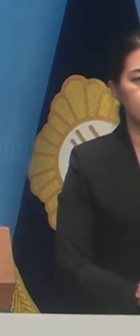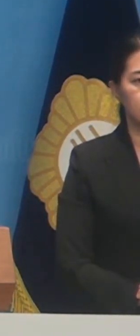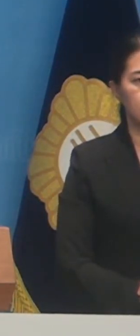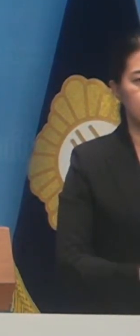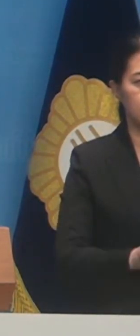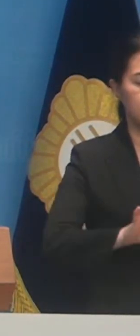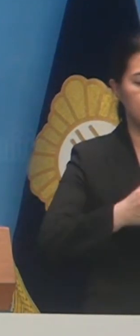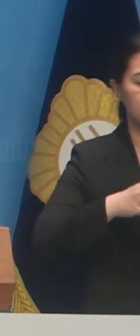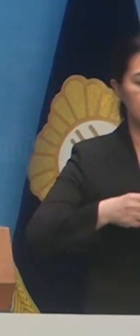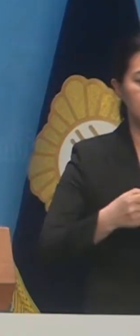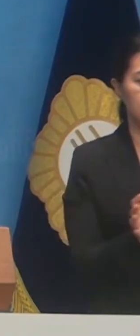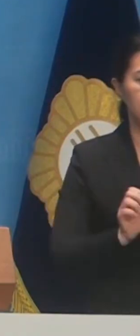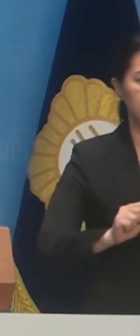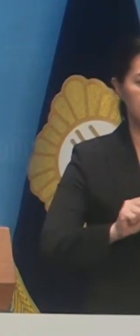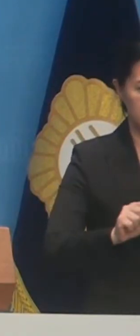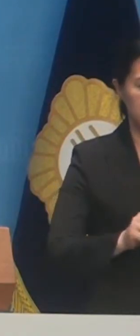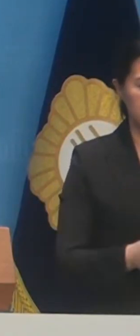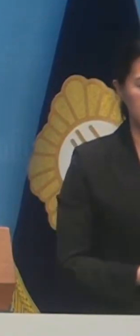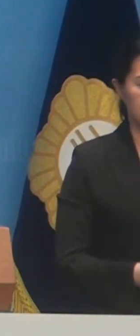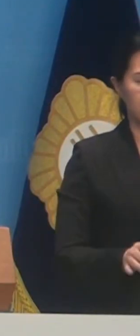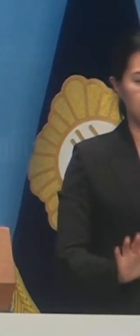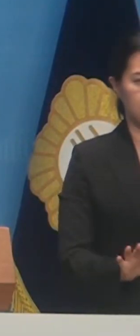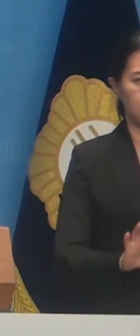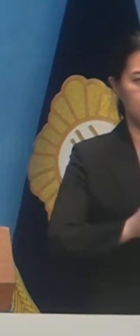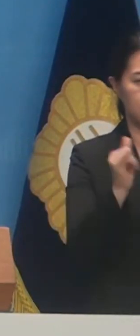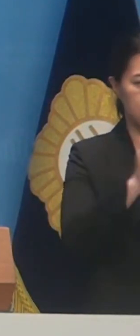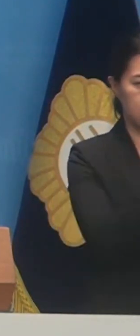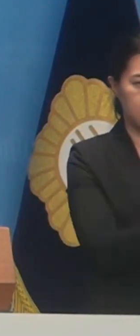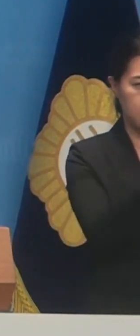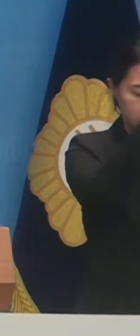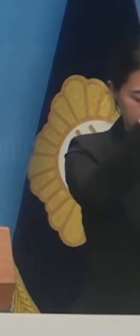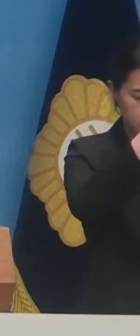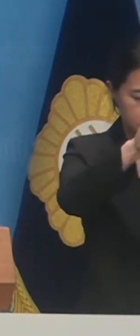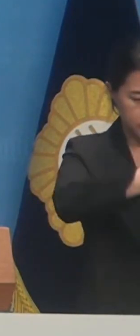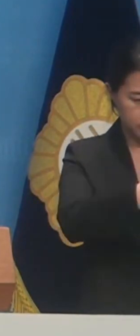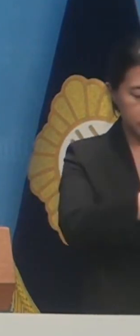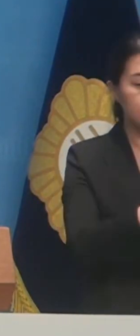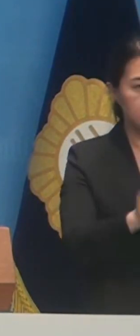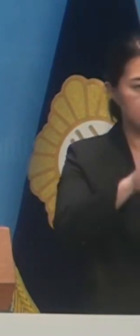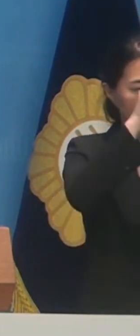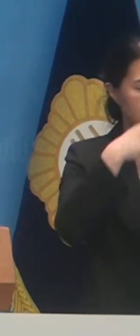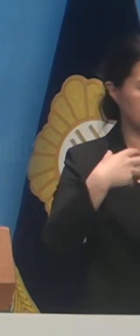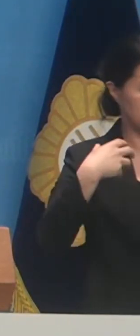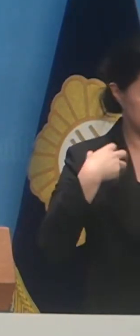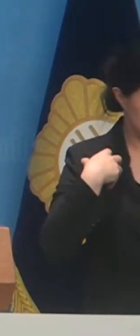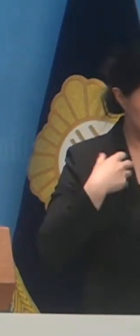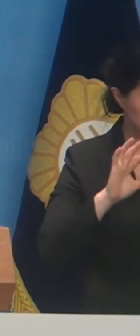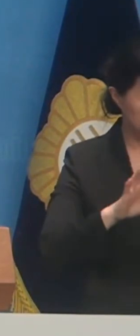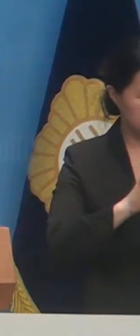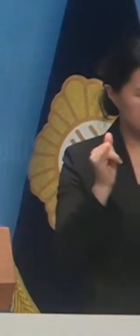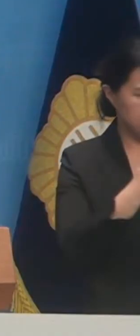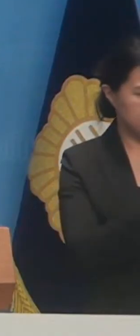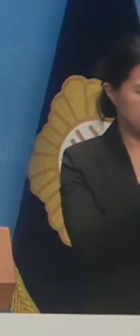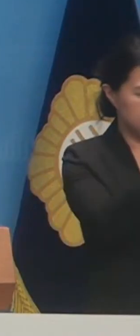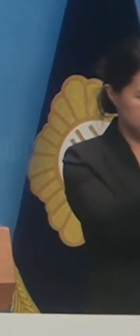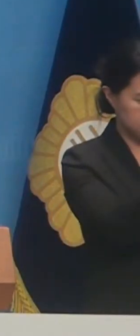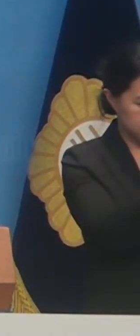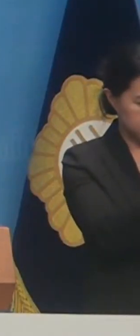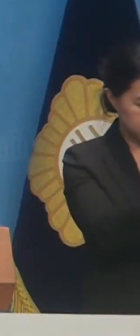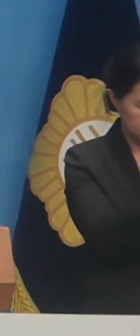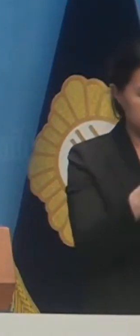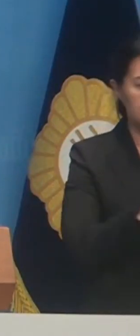국민의힘 해체행동은 국민 주권시대를 맞이하여 새로운 정부에게 국민으로부터 위임받은 권한을